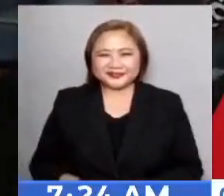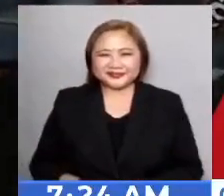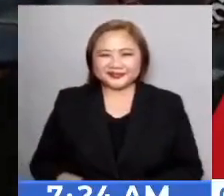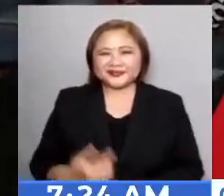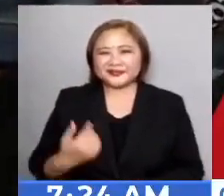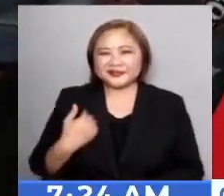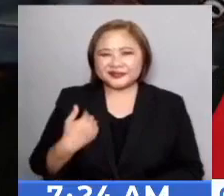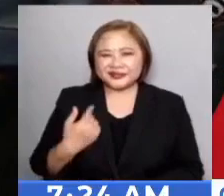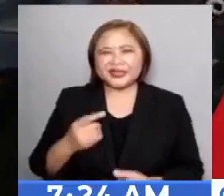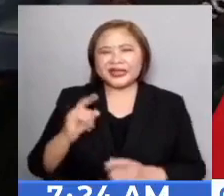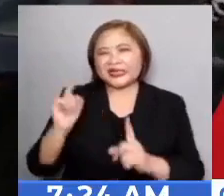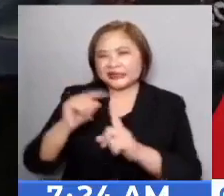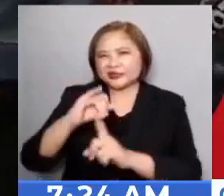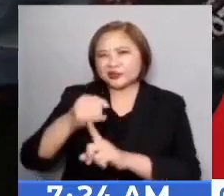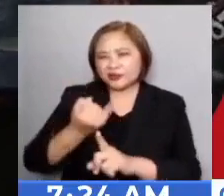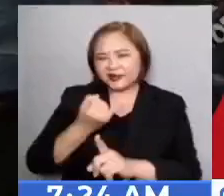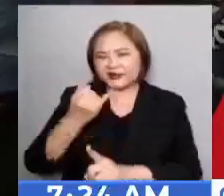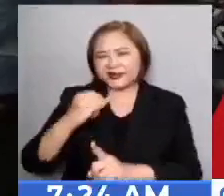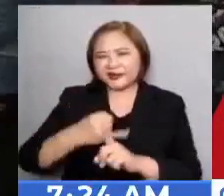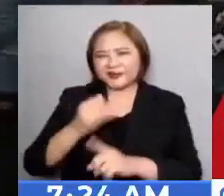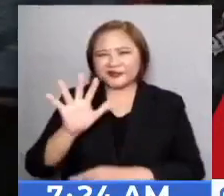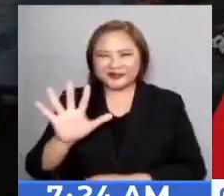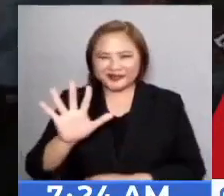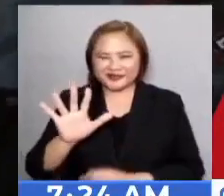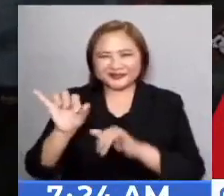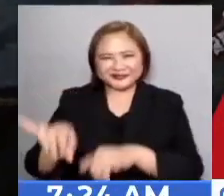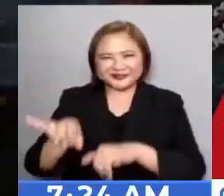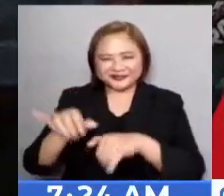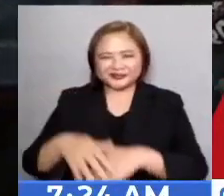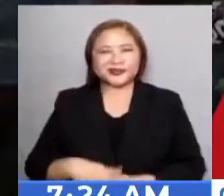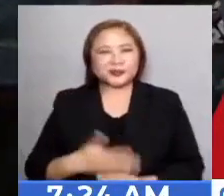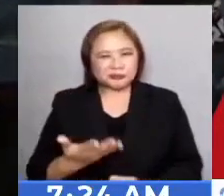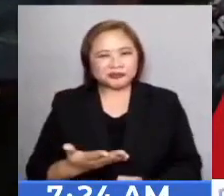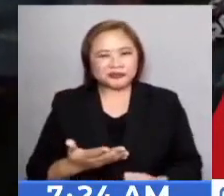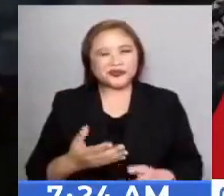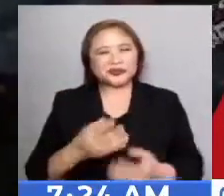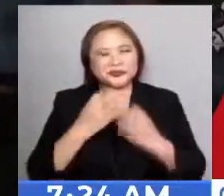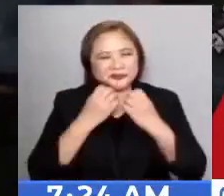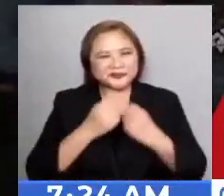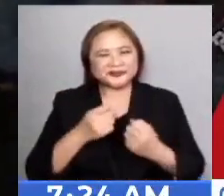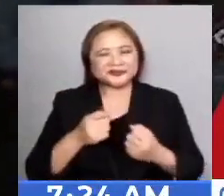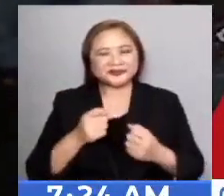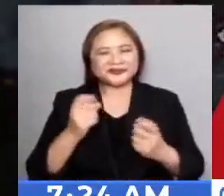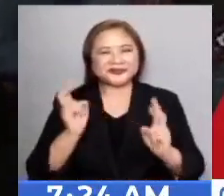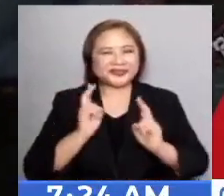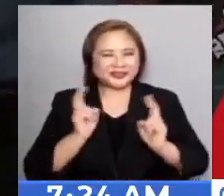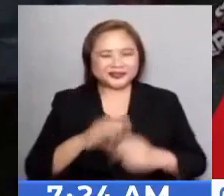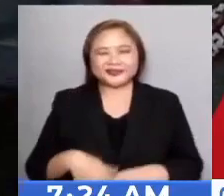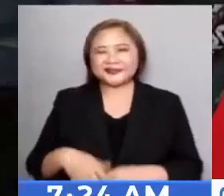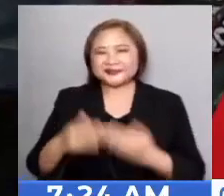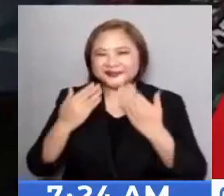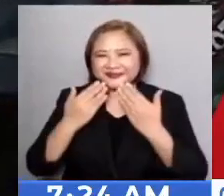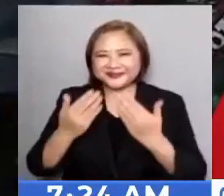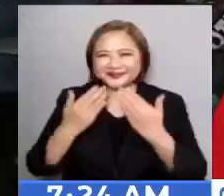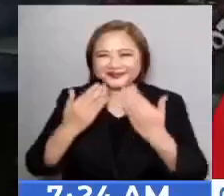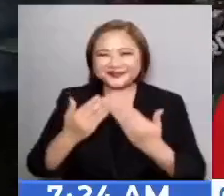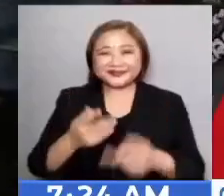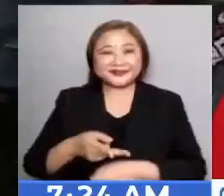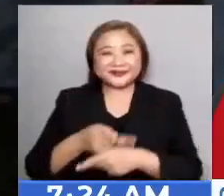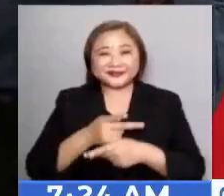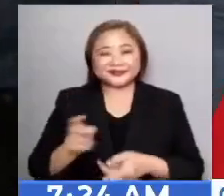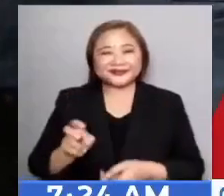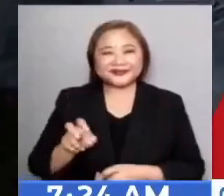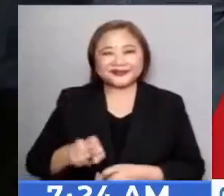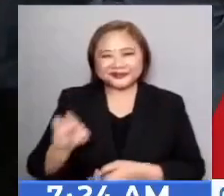5. Oh, good. Very good. At least, masusulit niyo po talaga. So, ma'am, maraming po salamat. Ingat po kayo sa inyong biyahe. And Merry Christmas